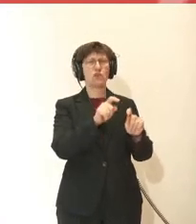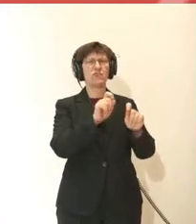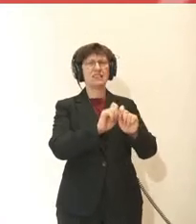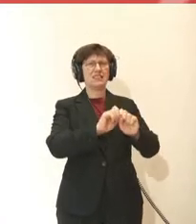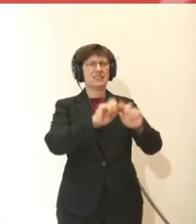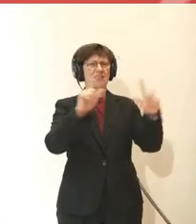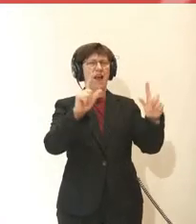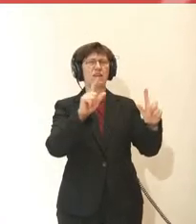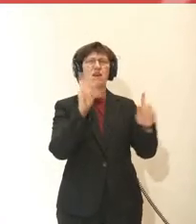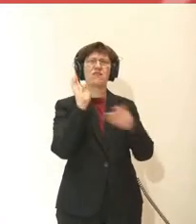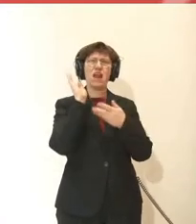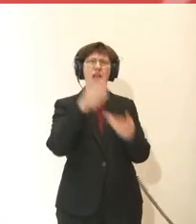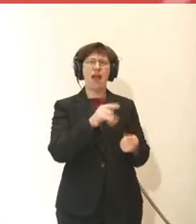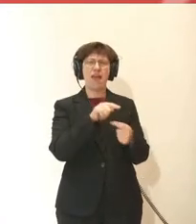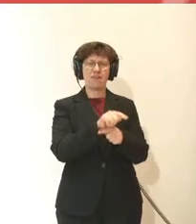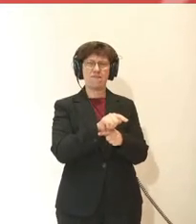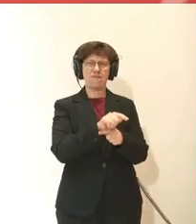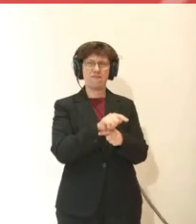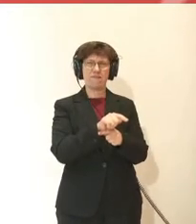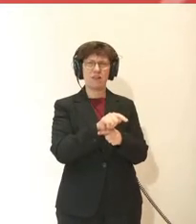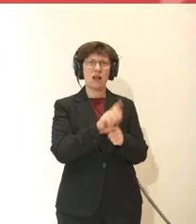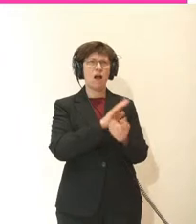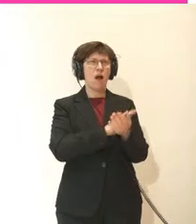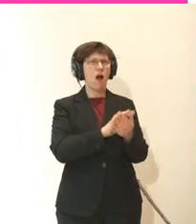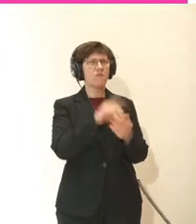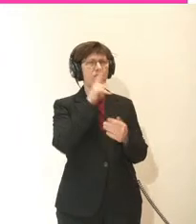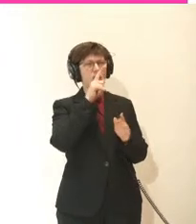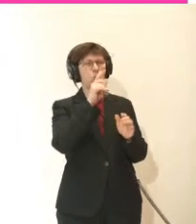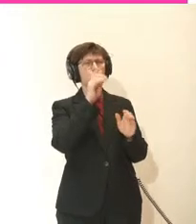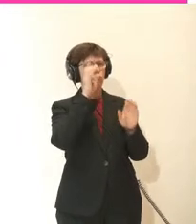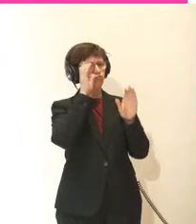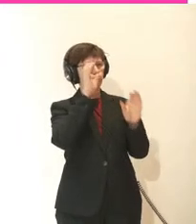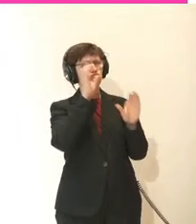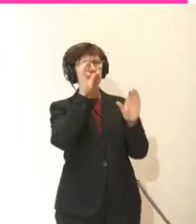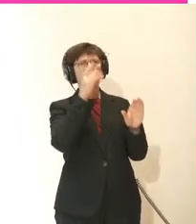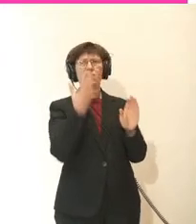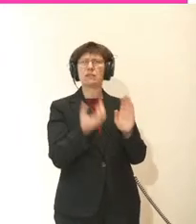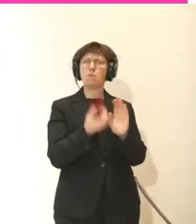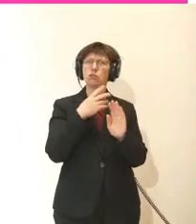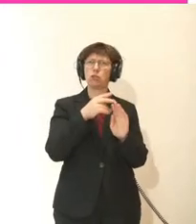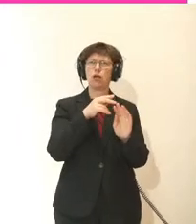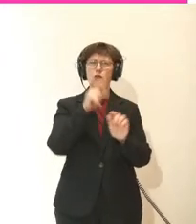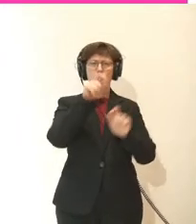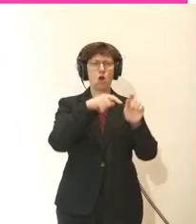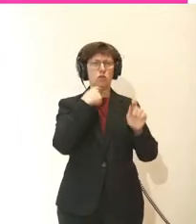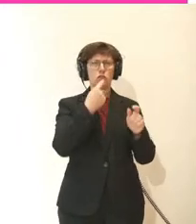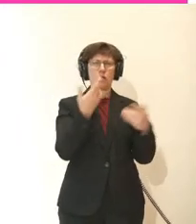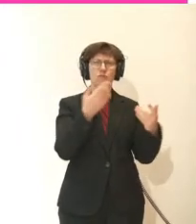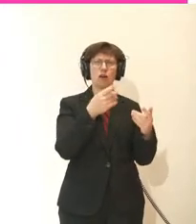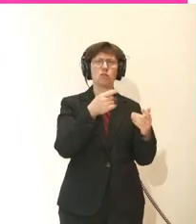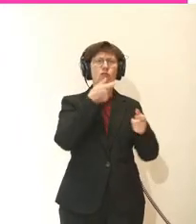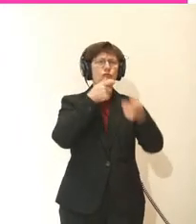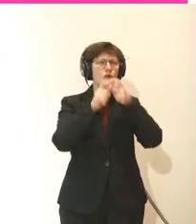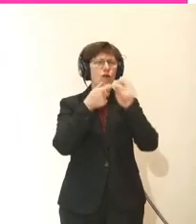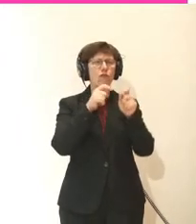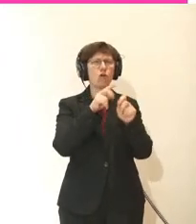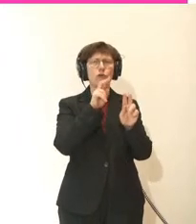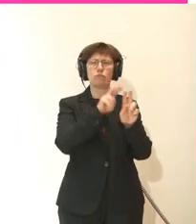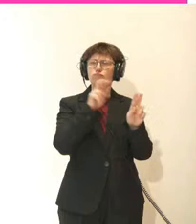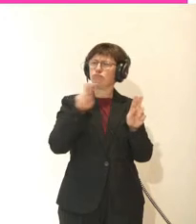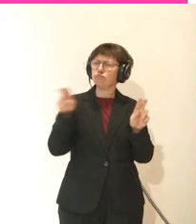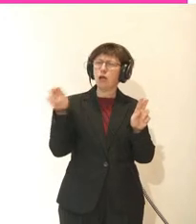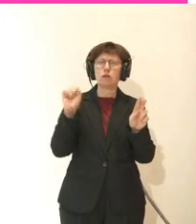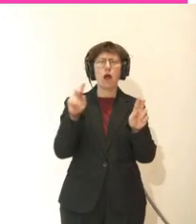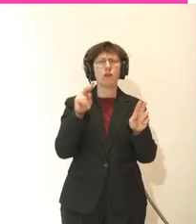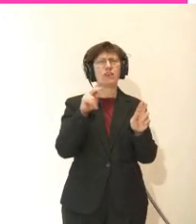auf eine seite mit einem live stream das heißt wenn ihr einfach nur schauen wollt was passiert was die leute sagen was die wortbeiträge sind und das ganze